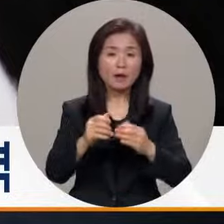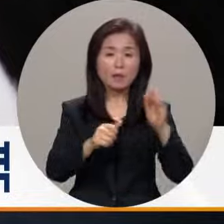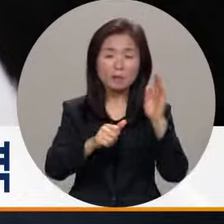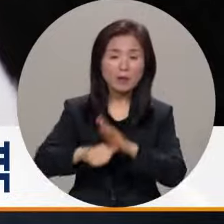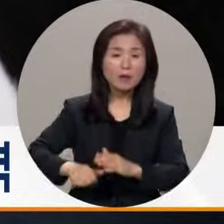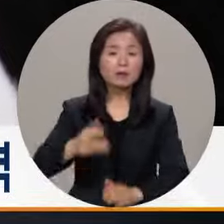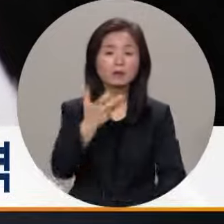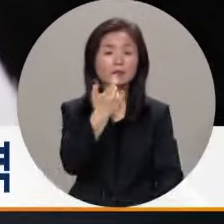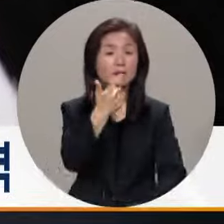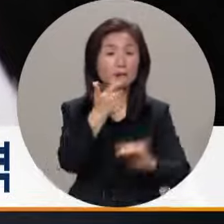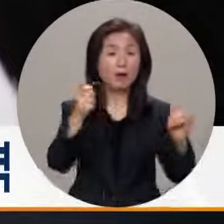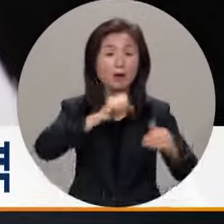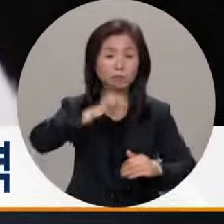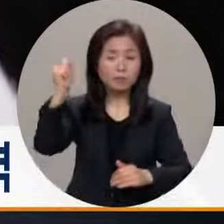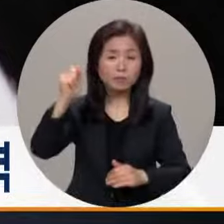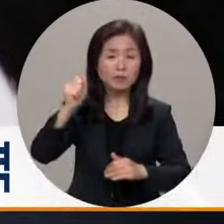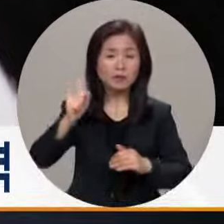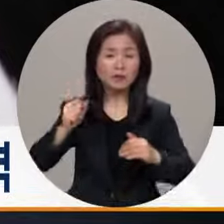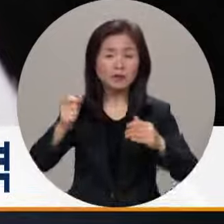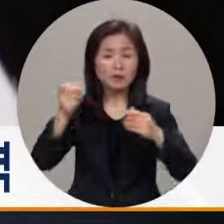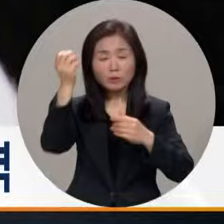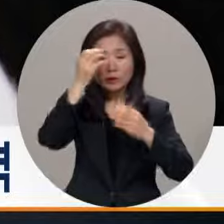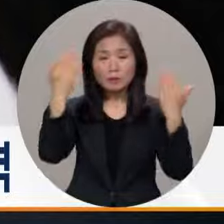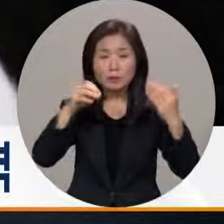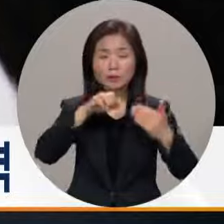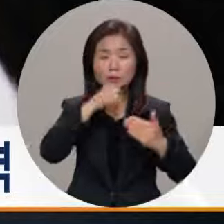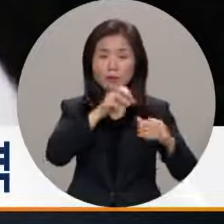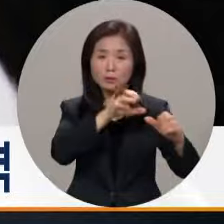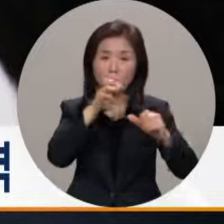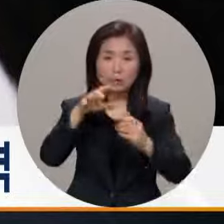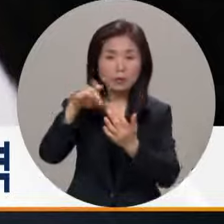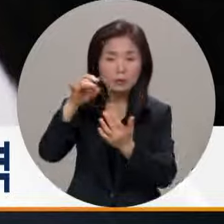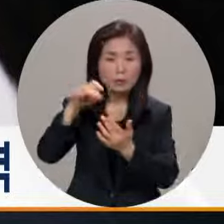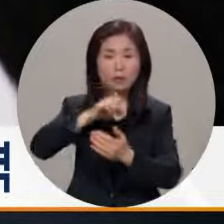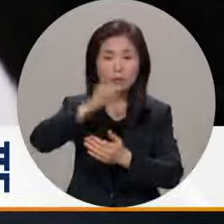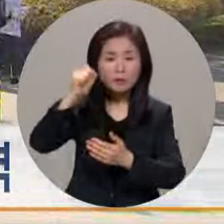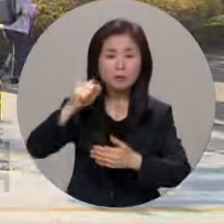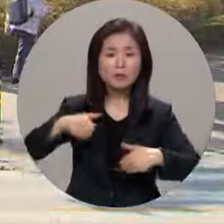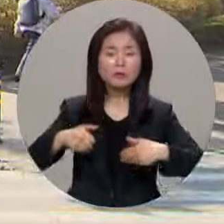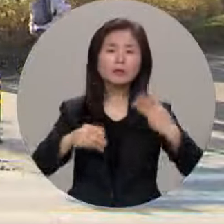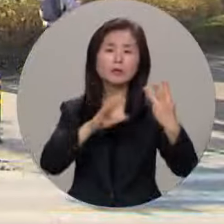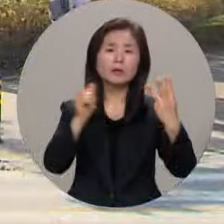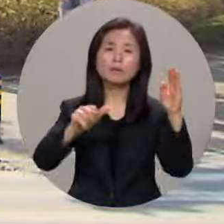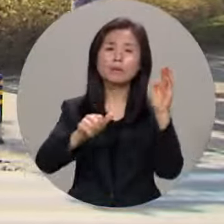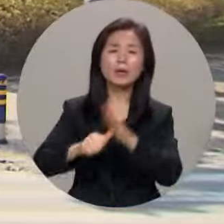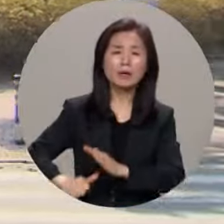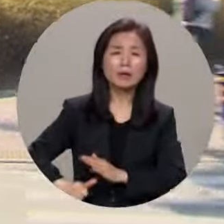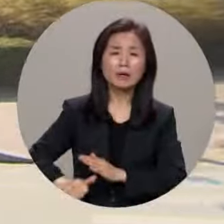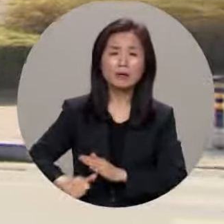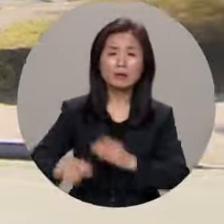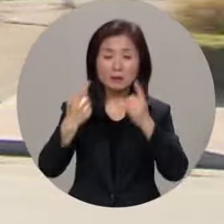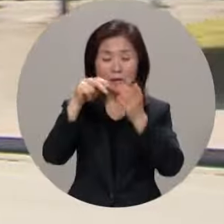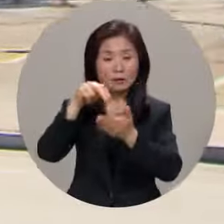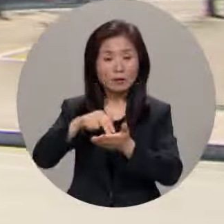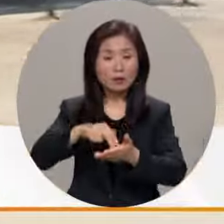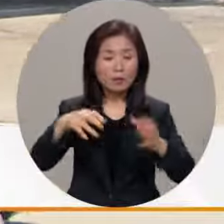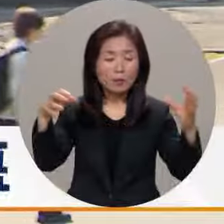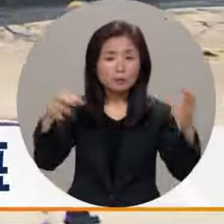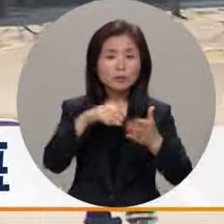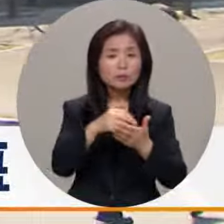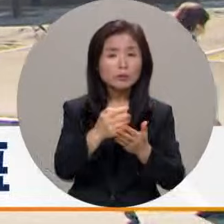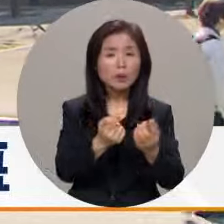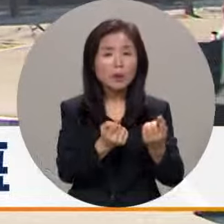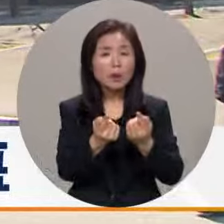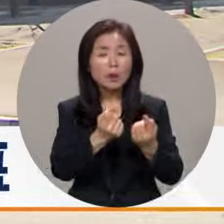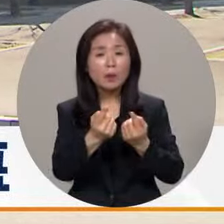합격하고 학생부 교과 전형에서 합격했어 할 세 명은 불합격 처리됐습니다 대학측은 이렇게 모집인원을 조작한